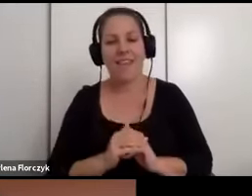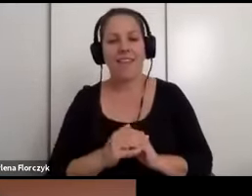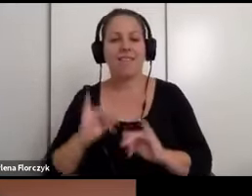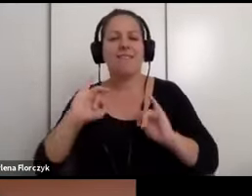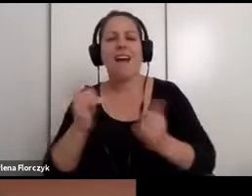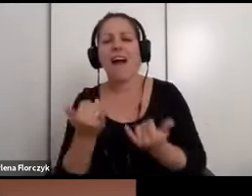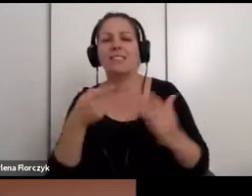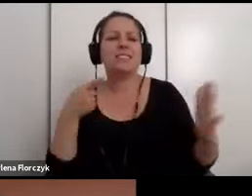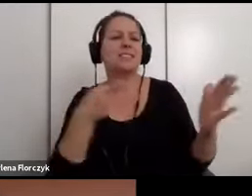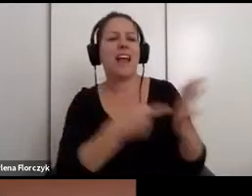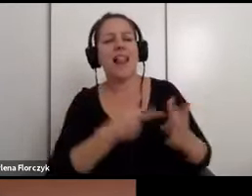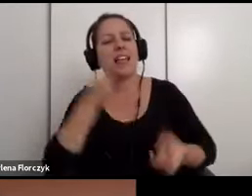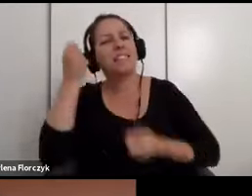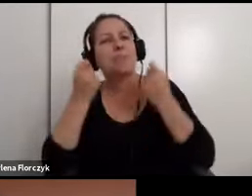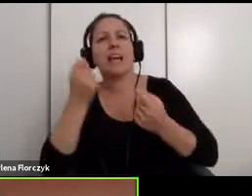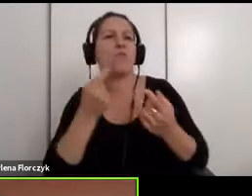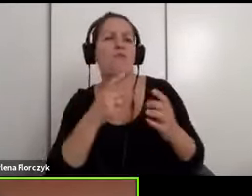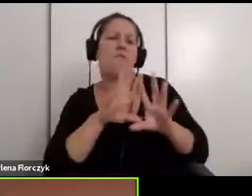jest cel inspiratora w ogóle?